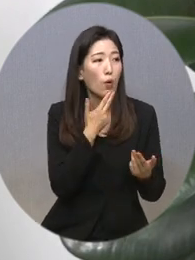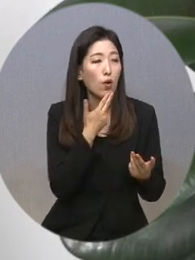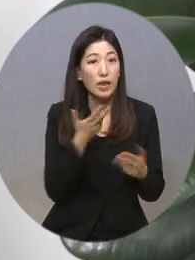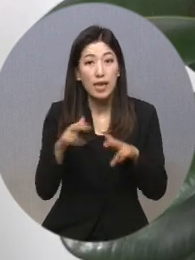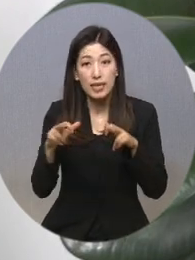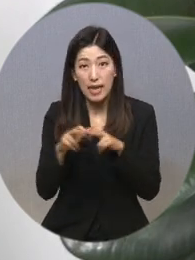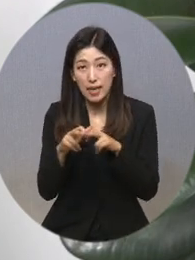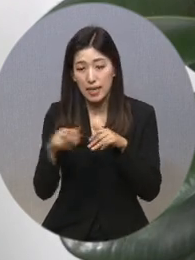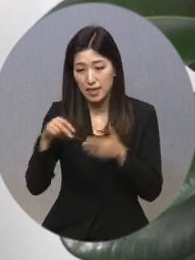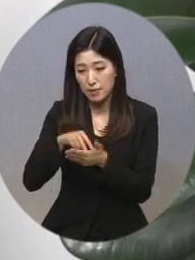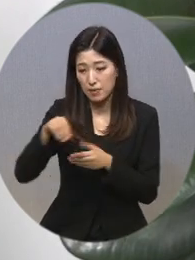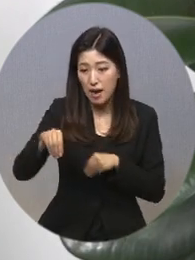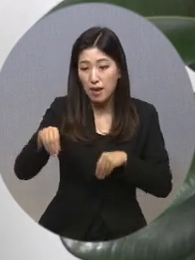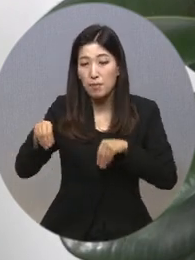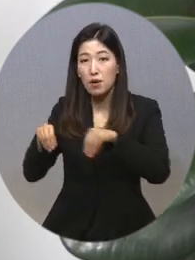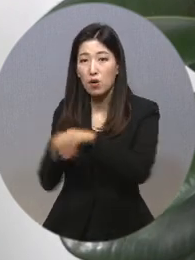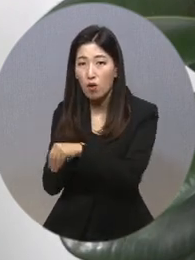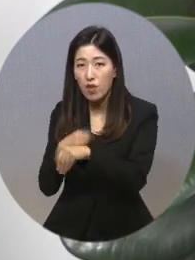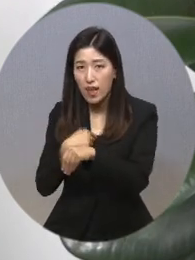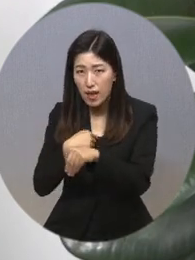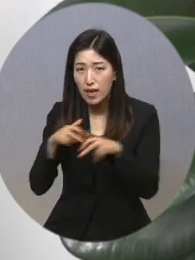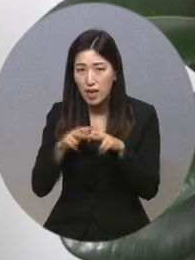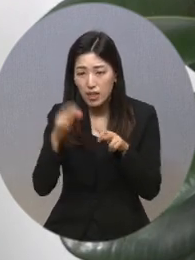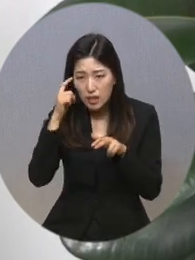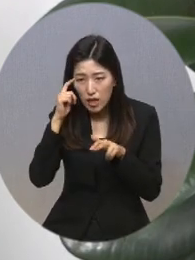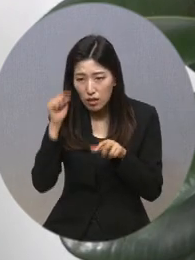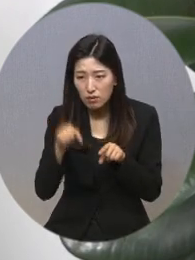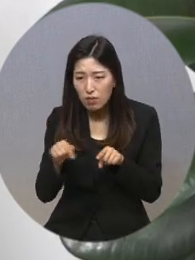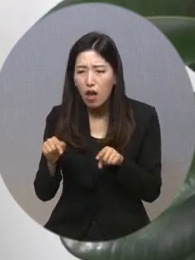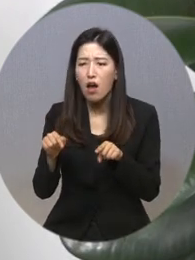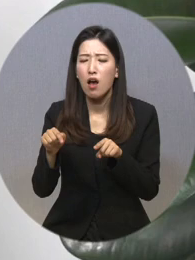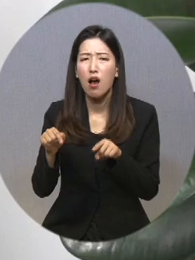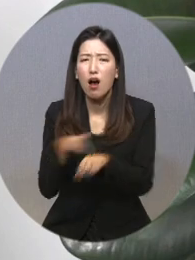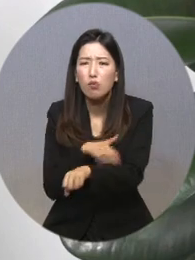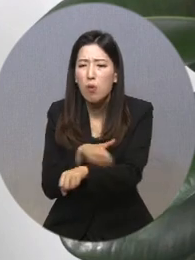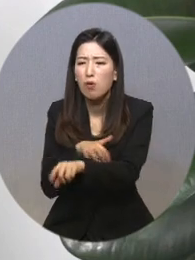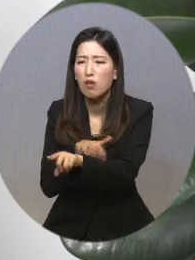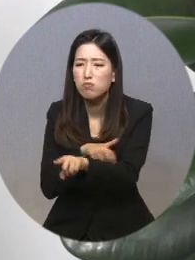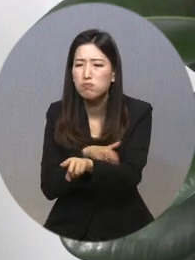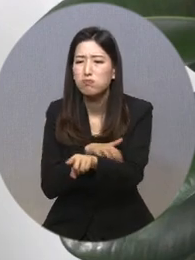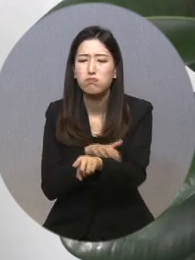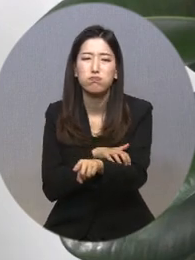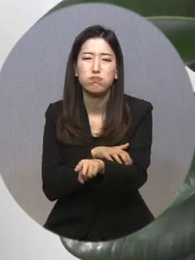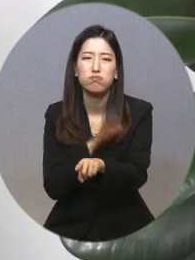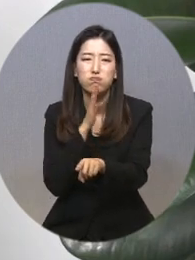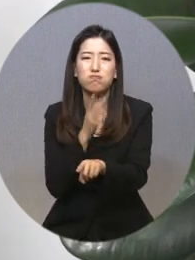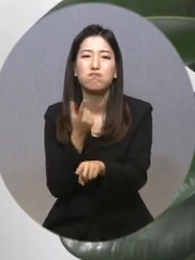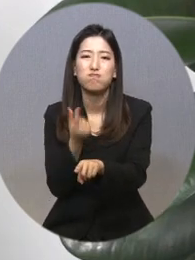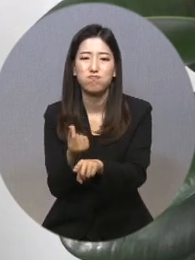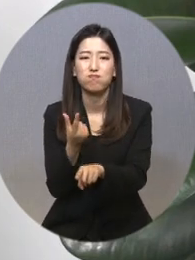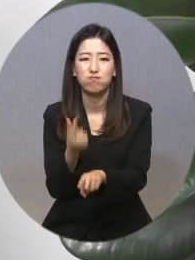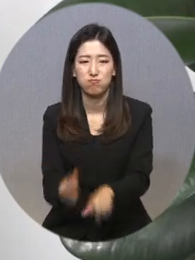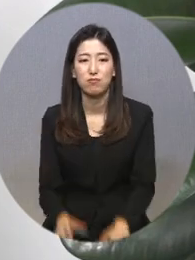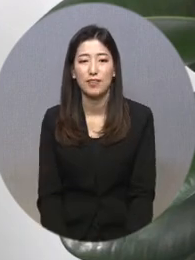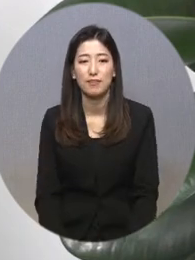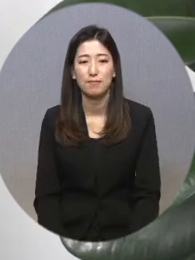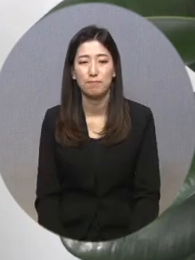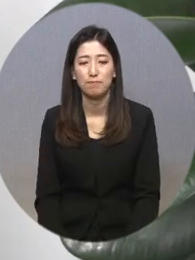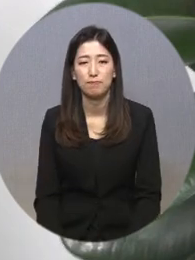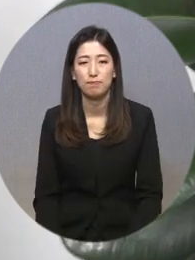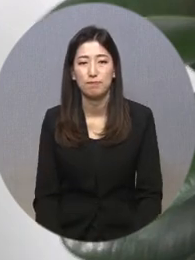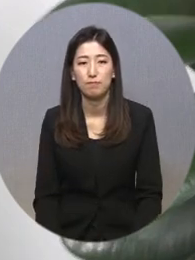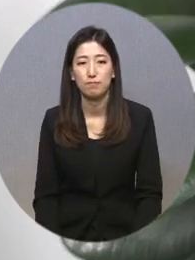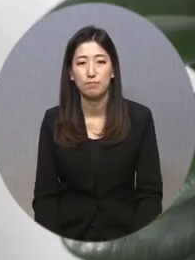인식은 부족했을 거라고 생각합니다. 제가 의정부 곳곳을 다니면서 이런 경험을 가졌습니다.